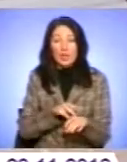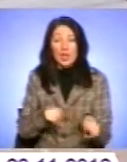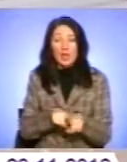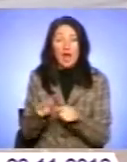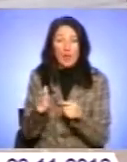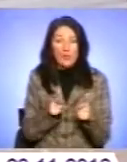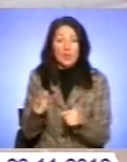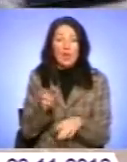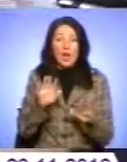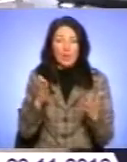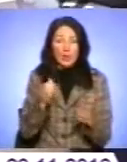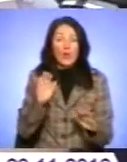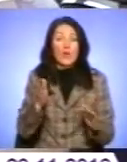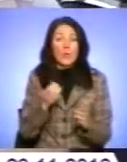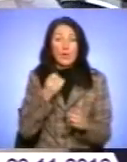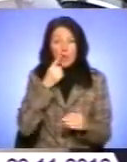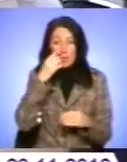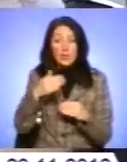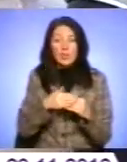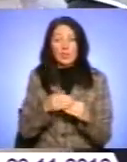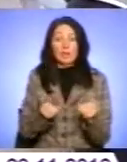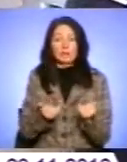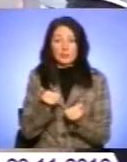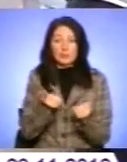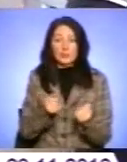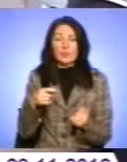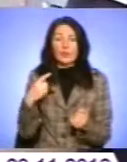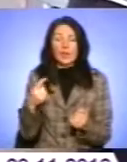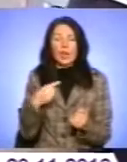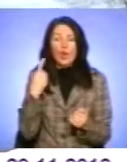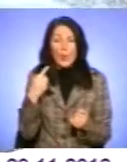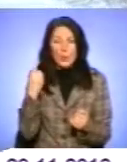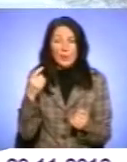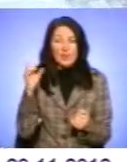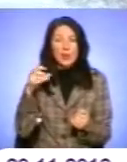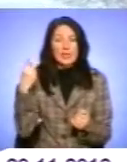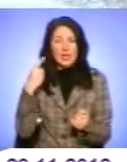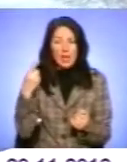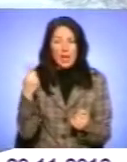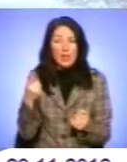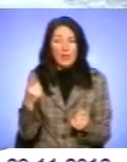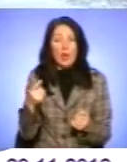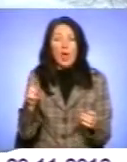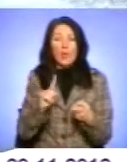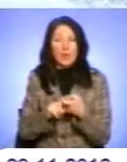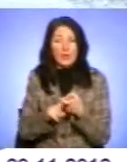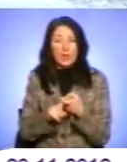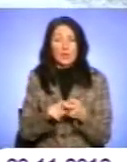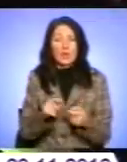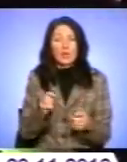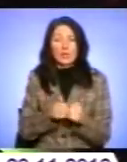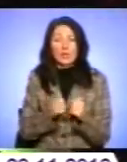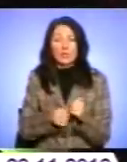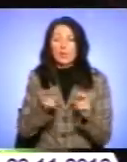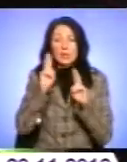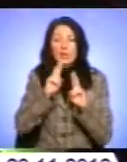у випадках наближення транспортного засобу із увімкненими спецсигналами пов'язана найчастіше з незнанням